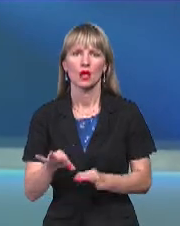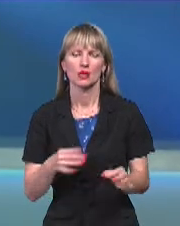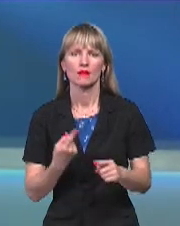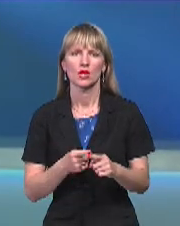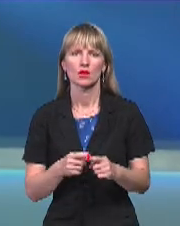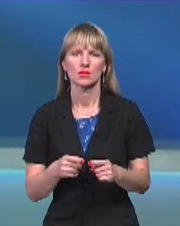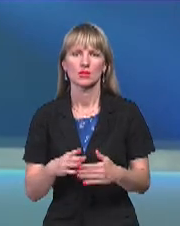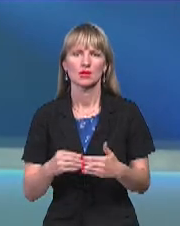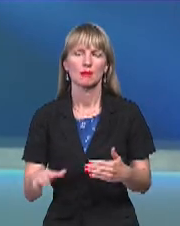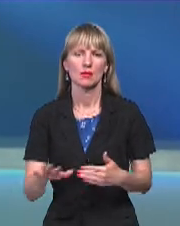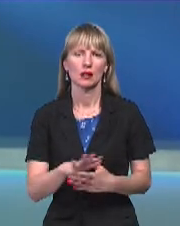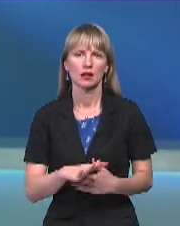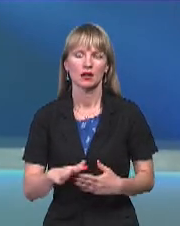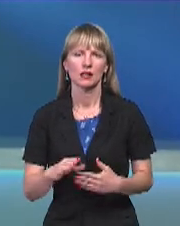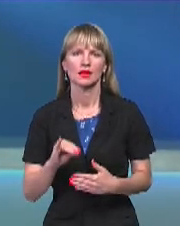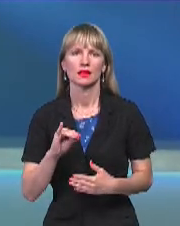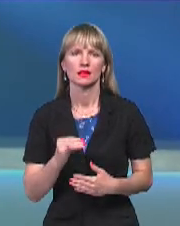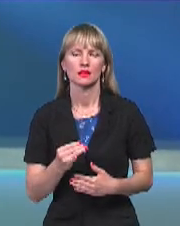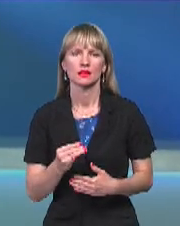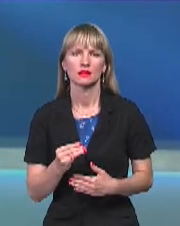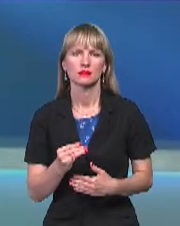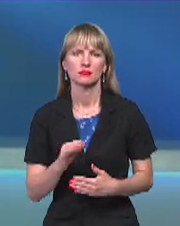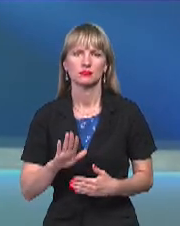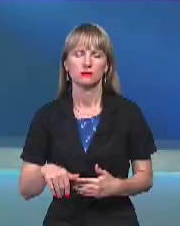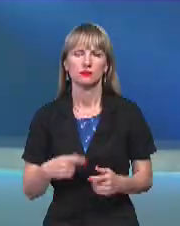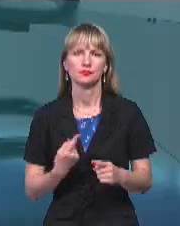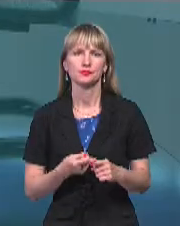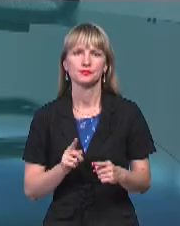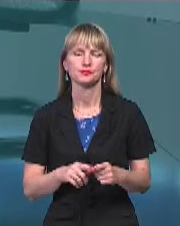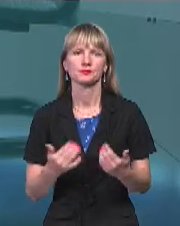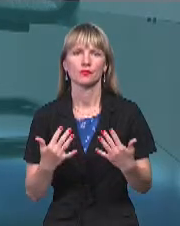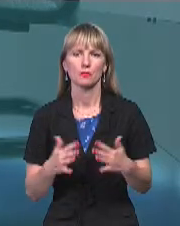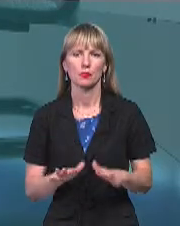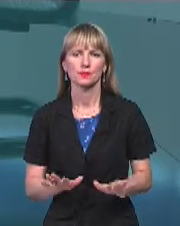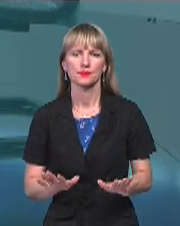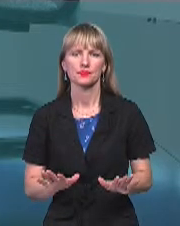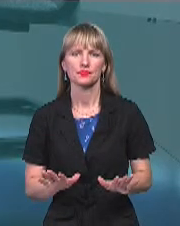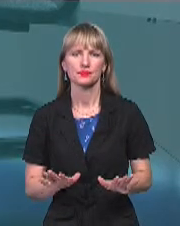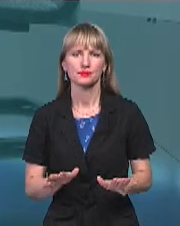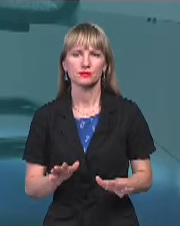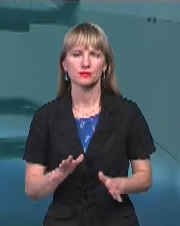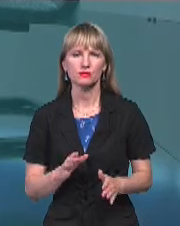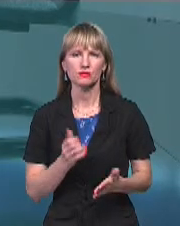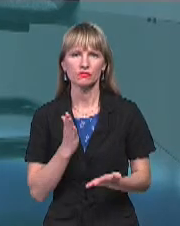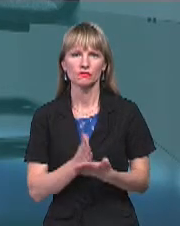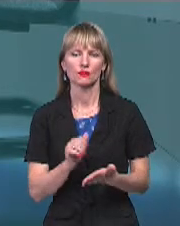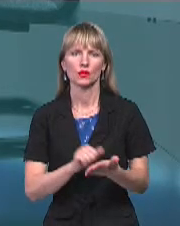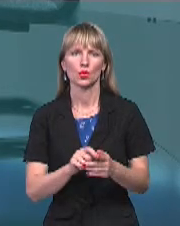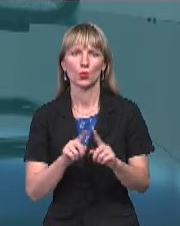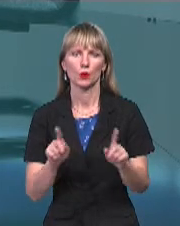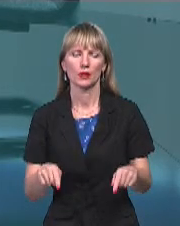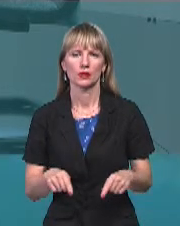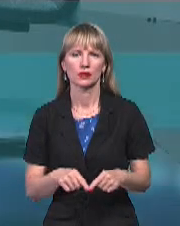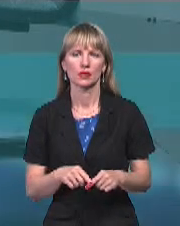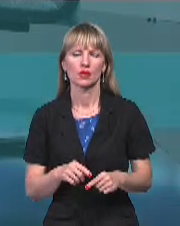участків, ділянок. І після цього вже ліцензовані розробчики